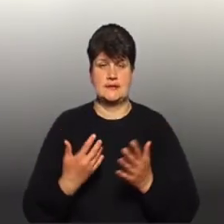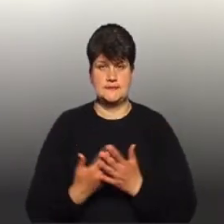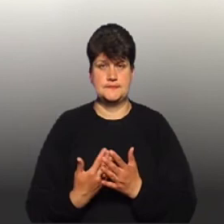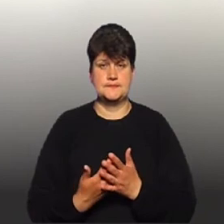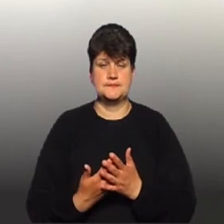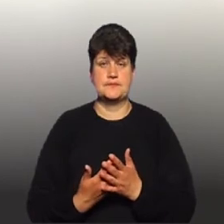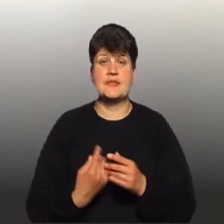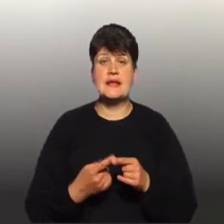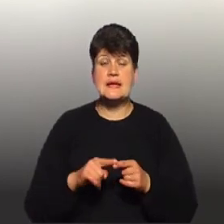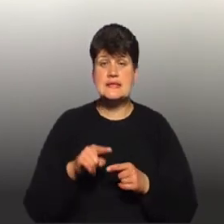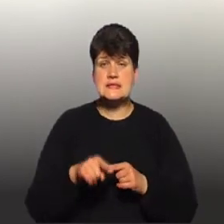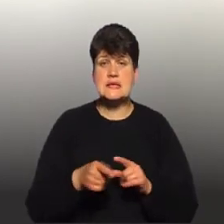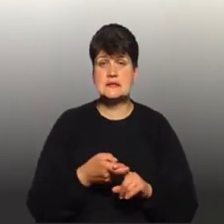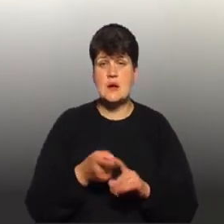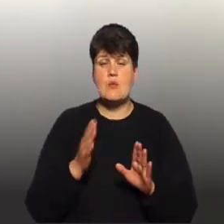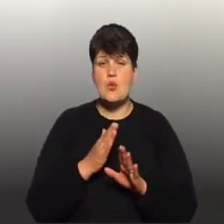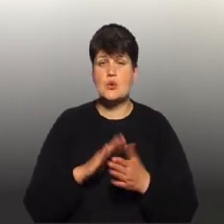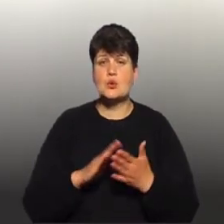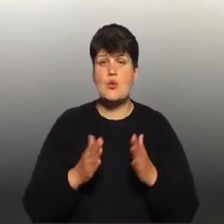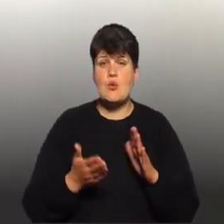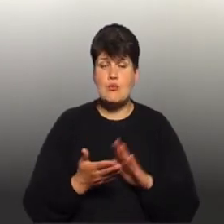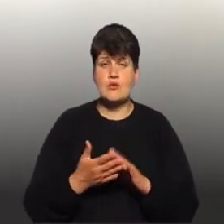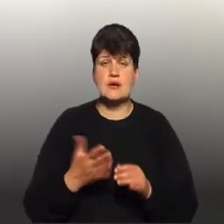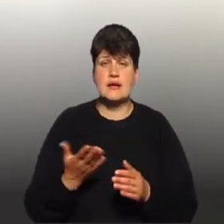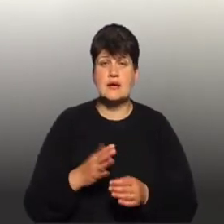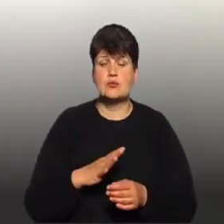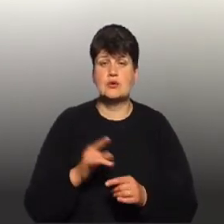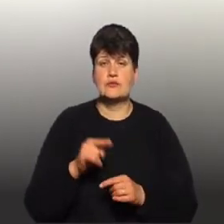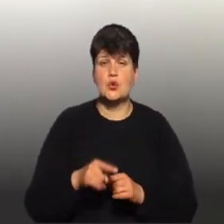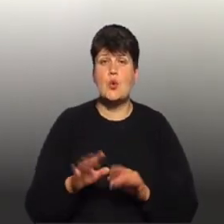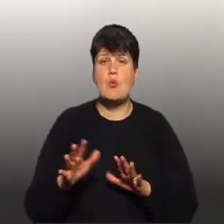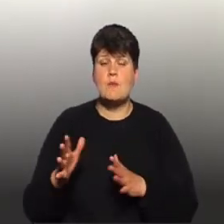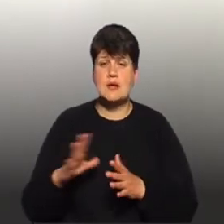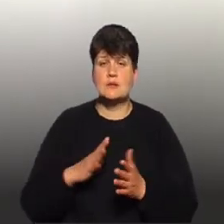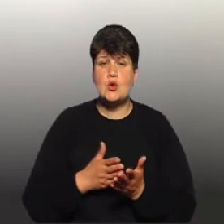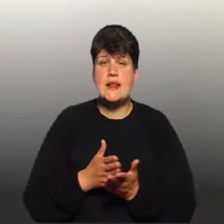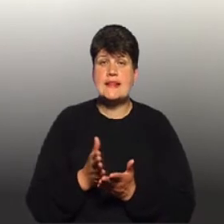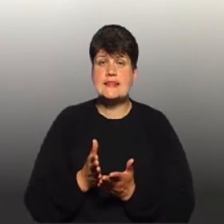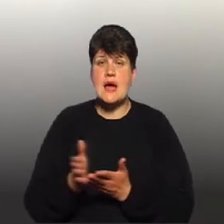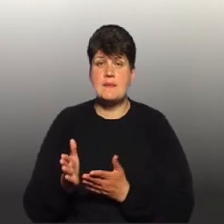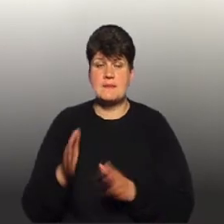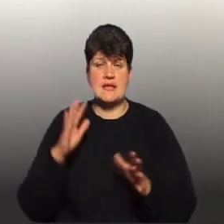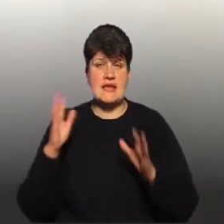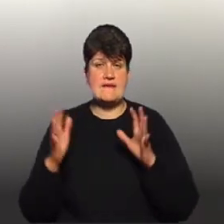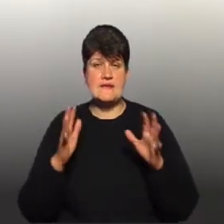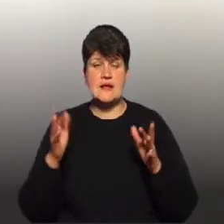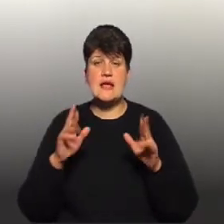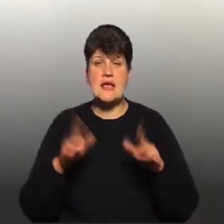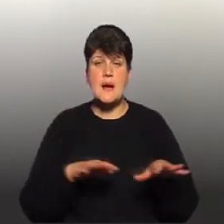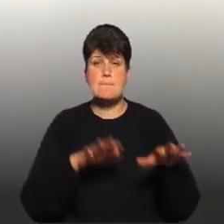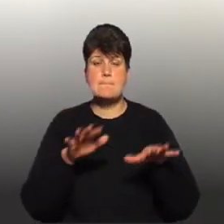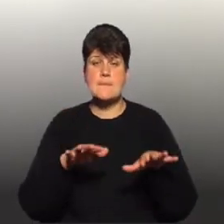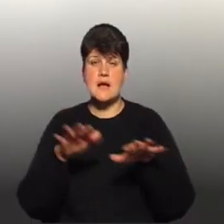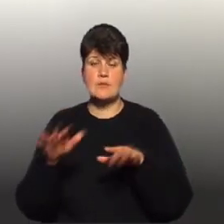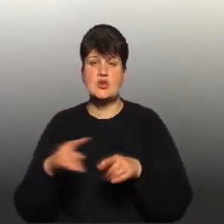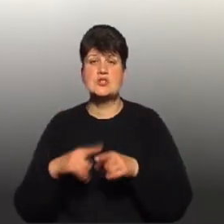від погодних умов, які були на той момент, які були напрямки вітрів, і як переміщалося, з якою швидкістю дійсно